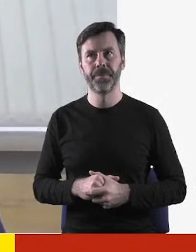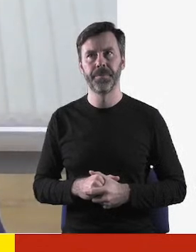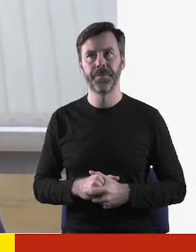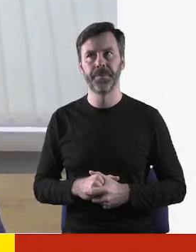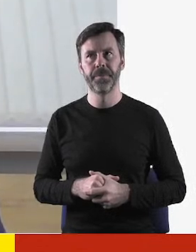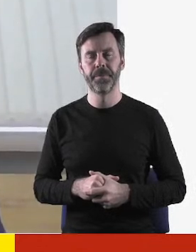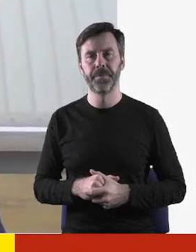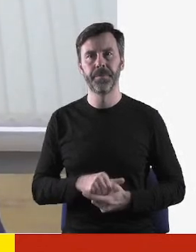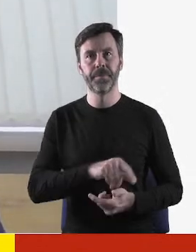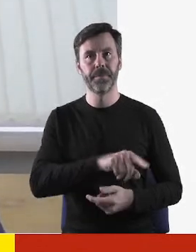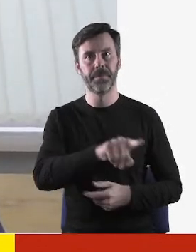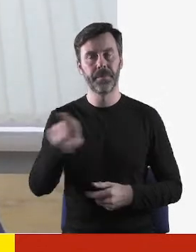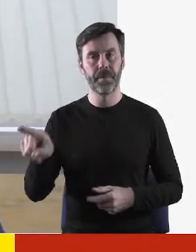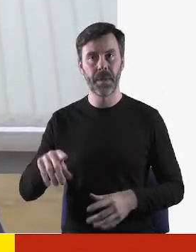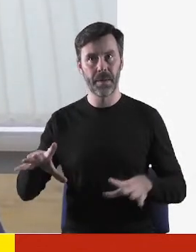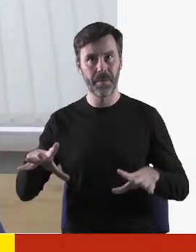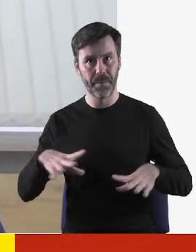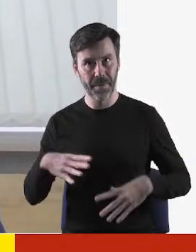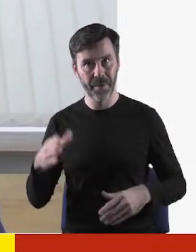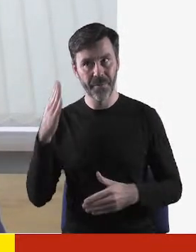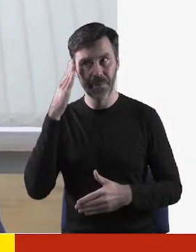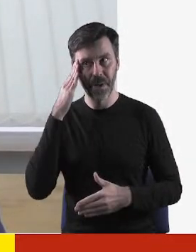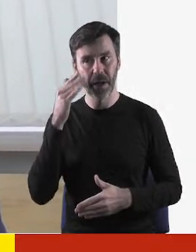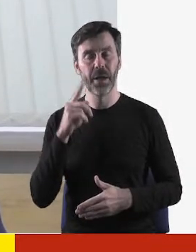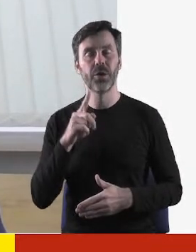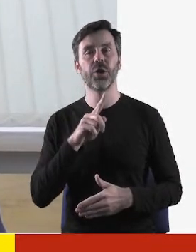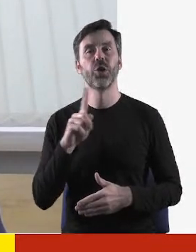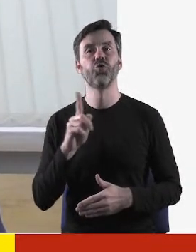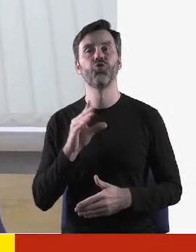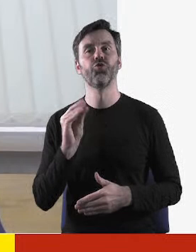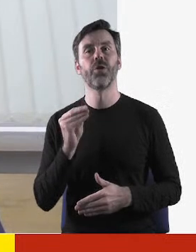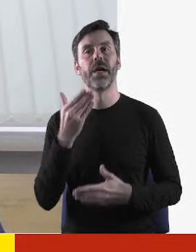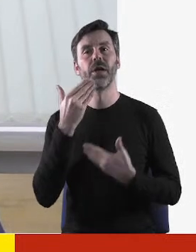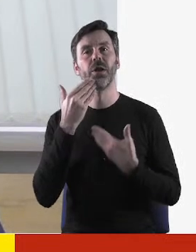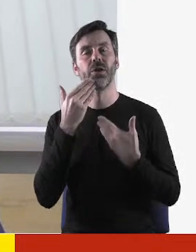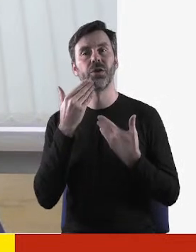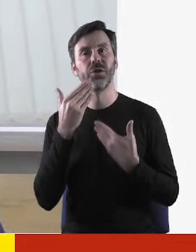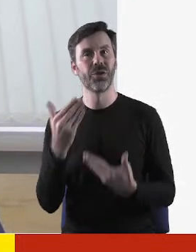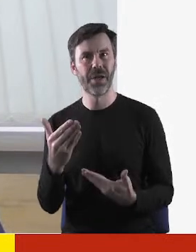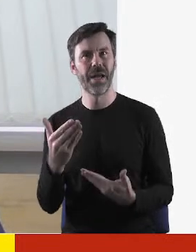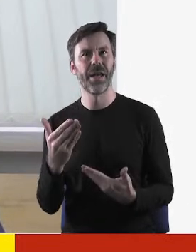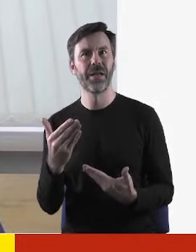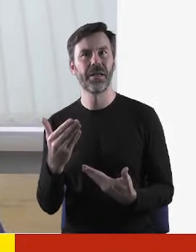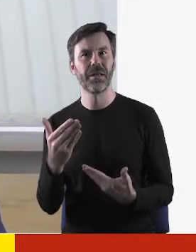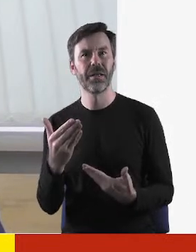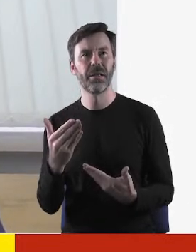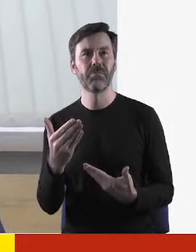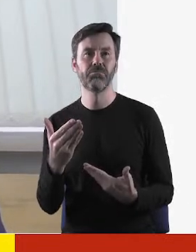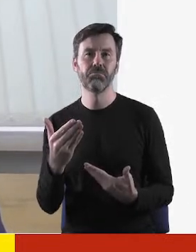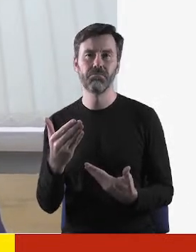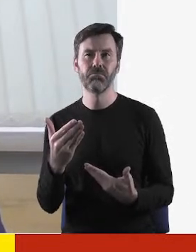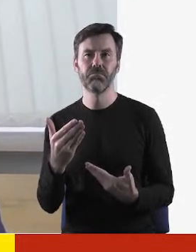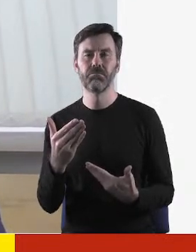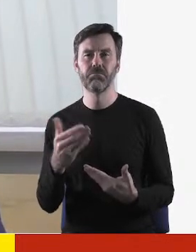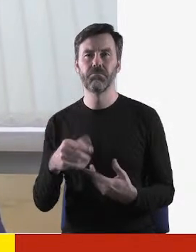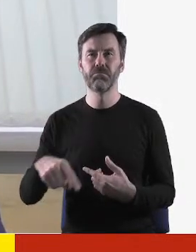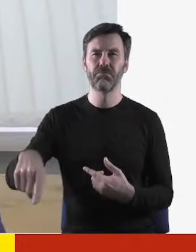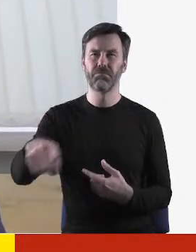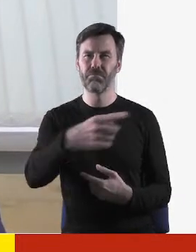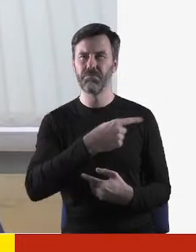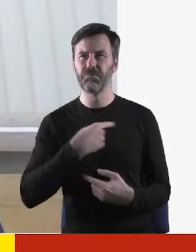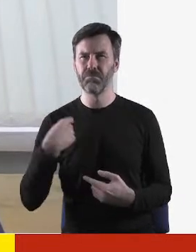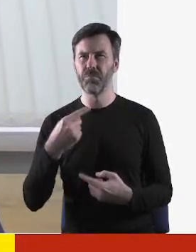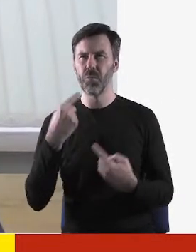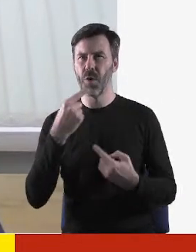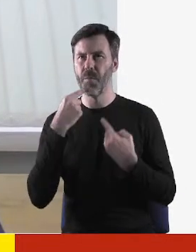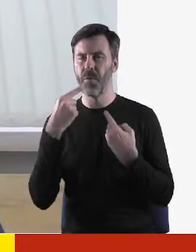Jak państwo wiecie, dzięki i tego się nie bójmy, państwo radni, wszyscy razem powiedzieć,